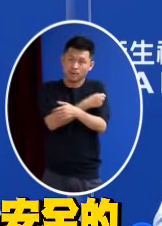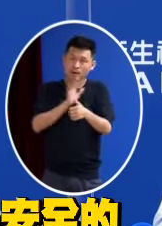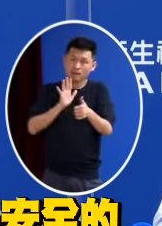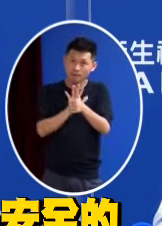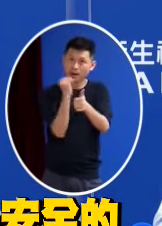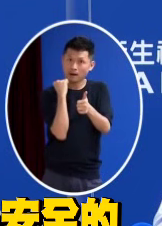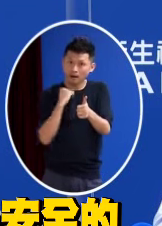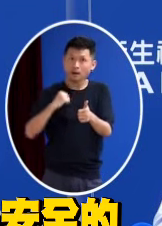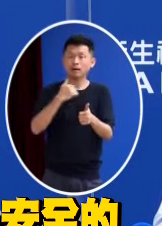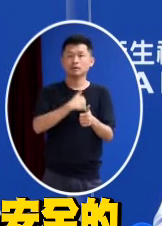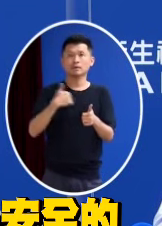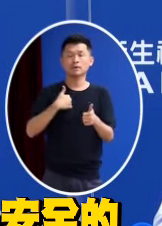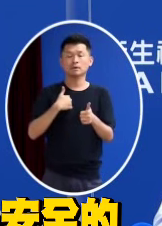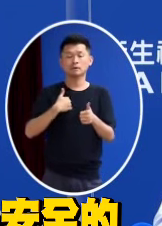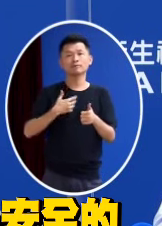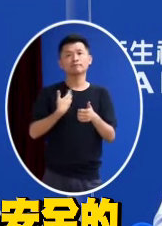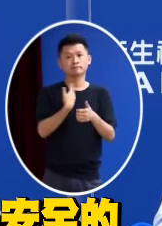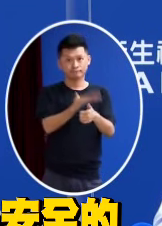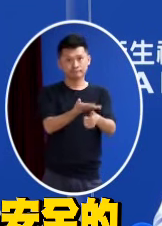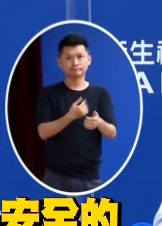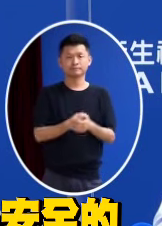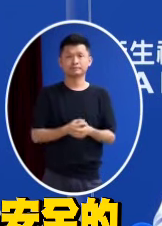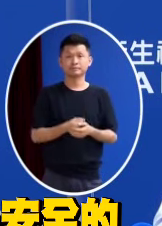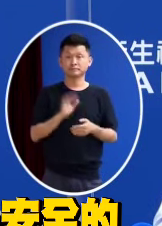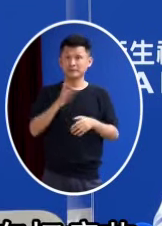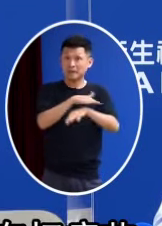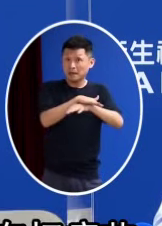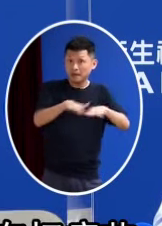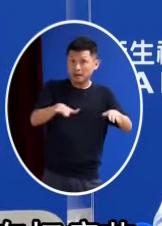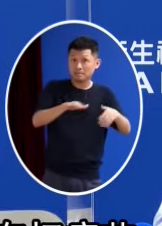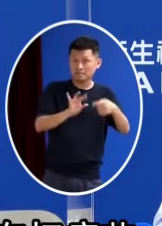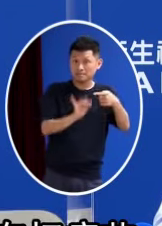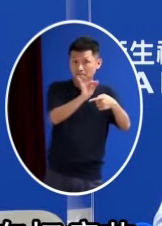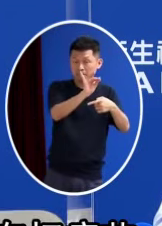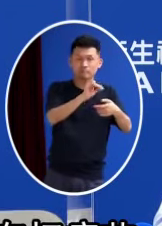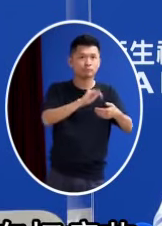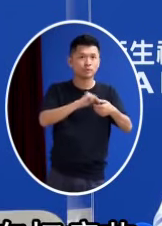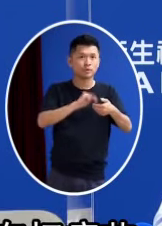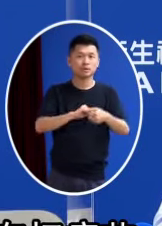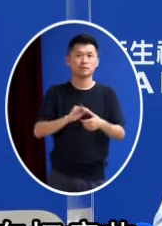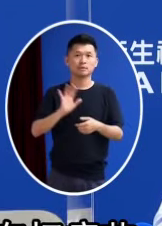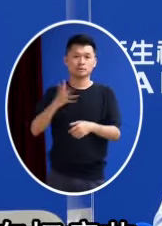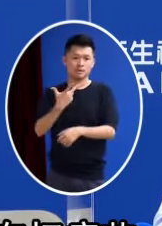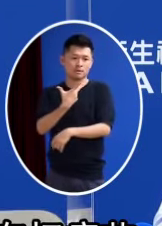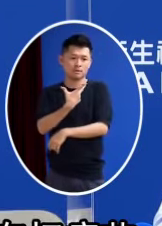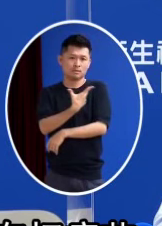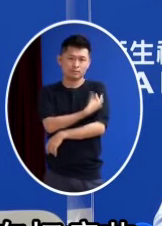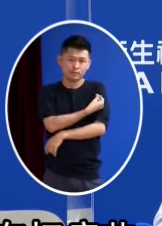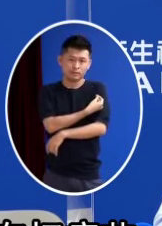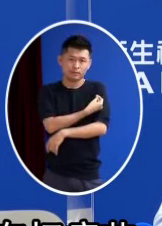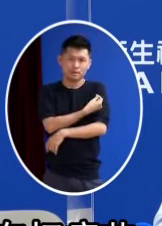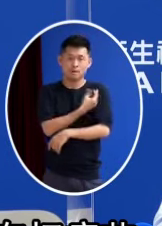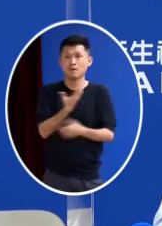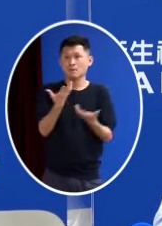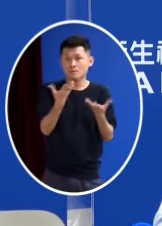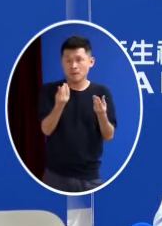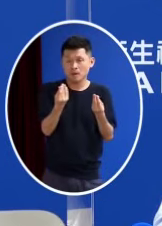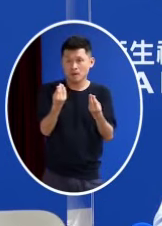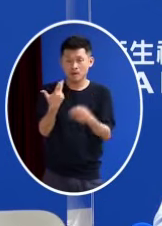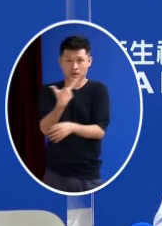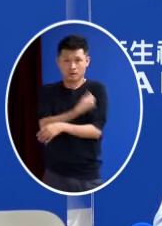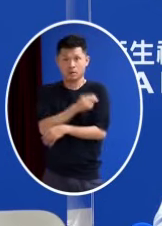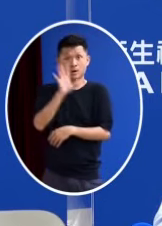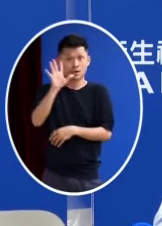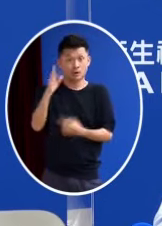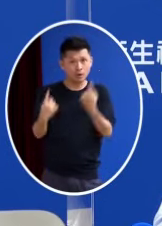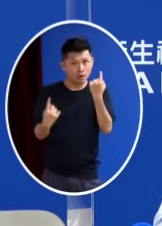但并不代表它的时候就是安全的，只是它的效益可能比社会没有打疫苗，它的效